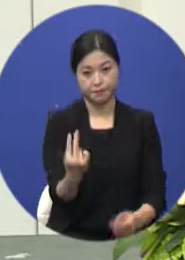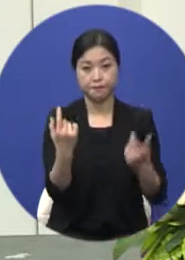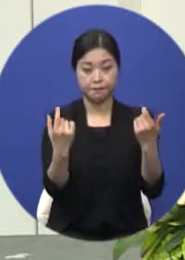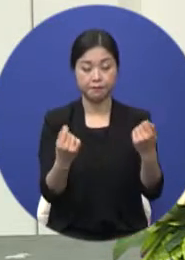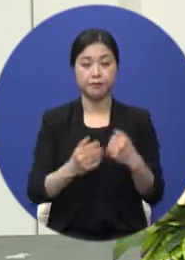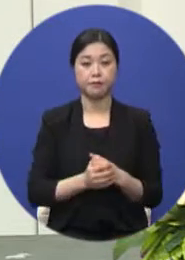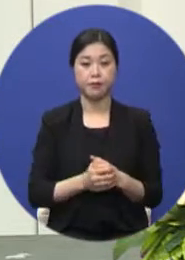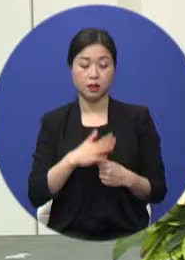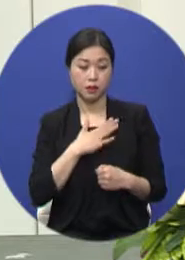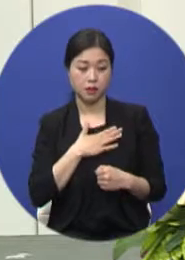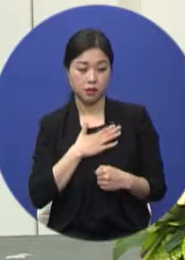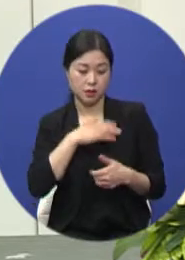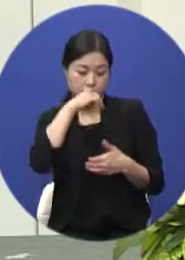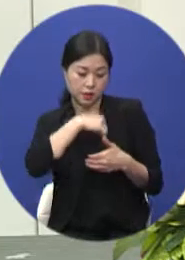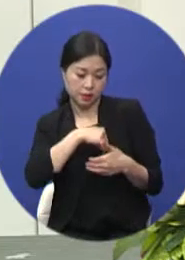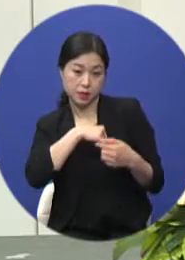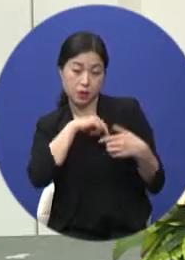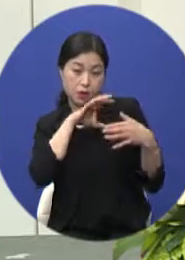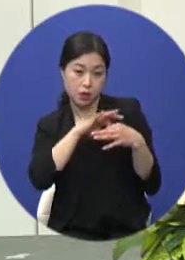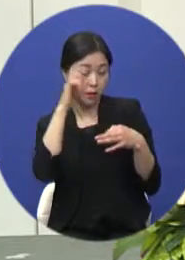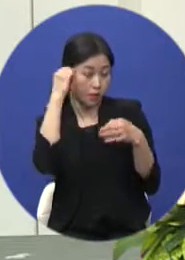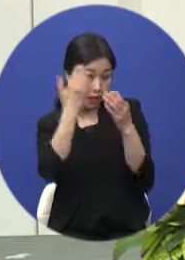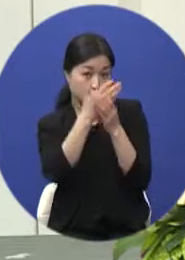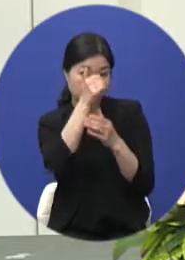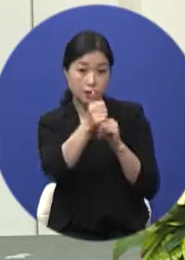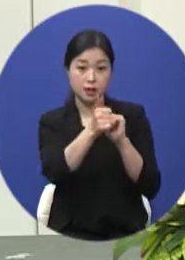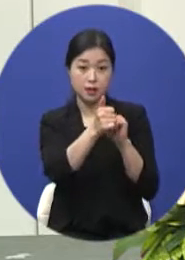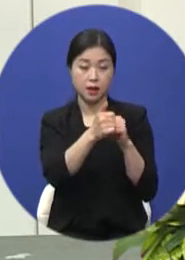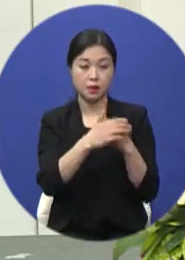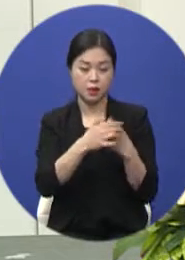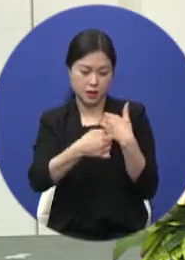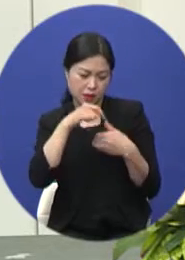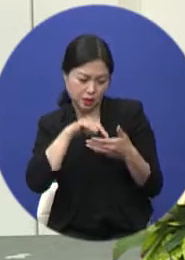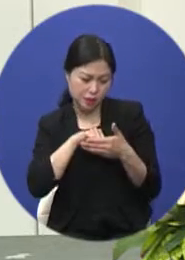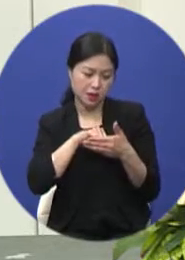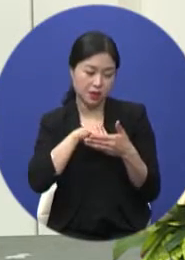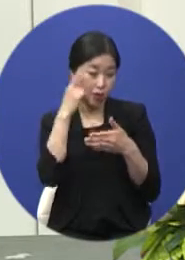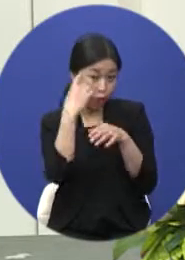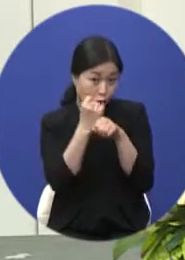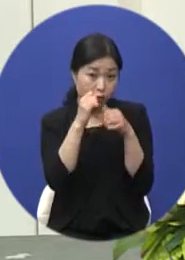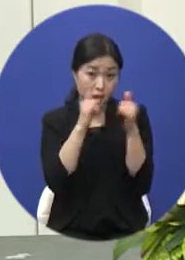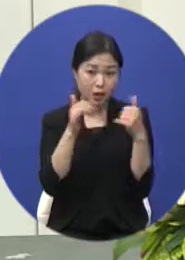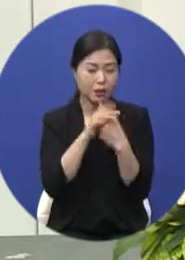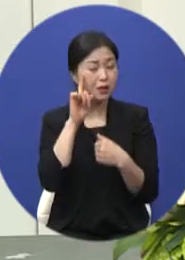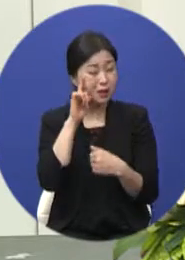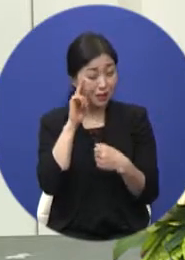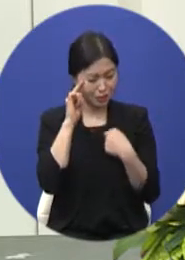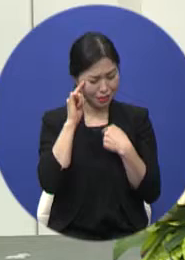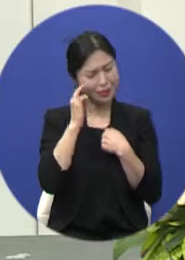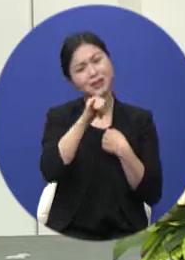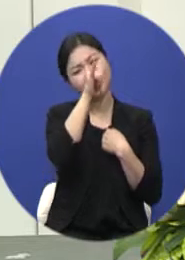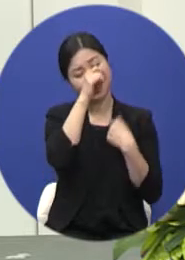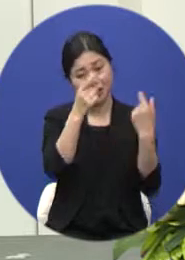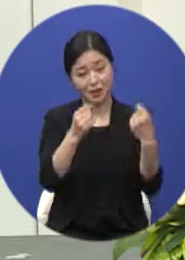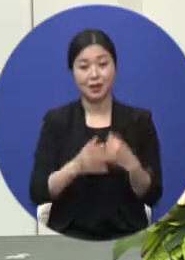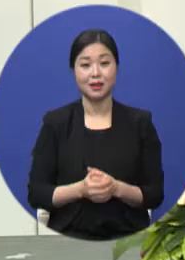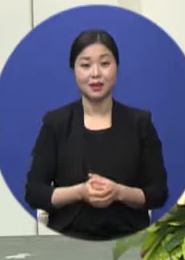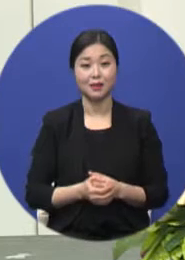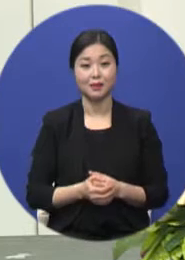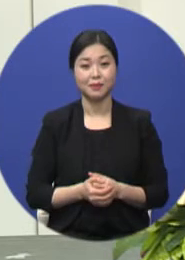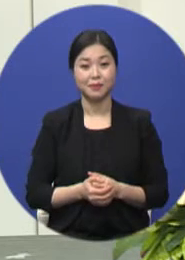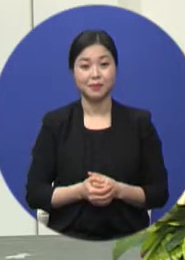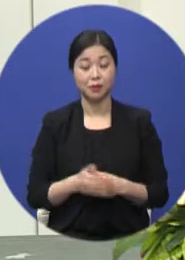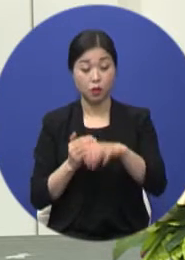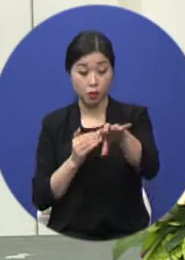또 저는 뭐 심리학 박사인데 참 뭐 심리학자라고 뭐 스트레스 없겠어요. 그러면 또 심리학자 뭐 그랬더니